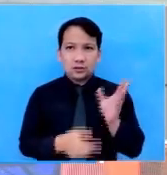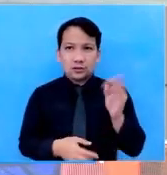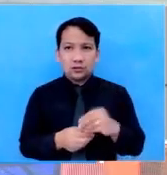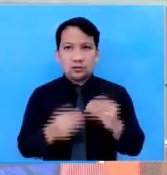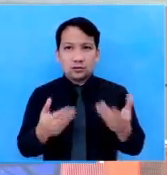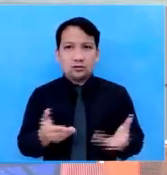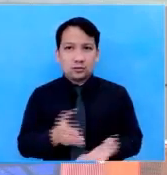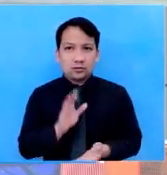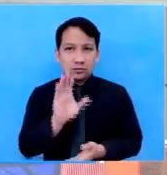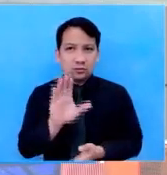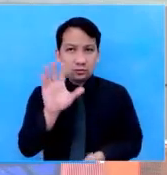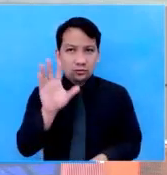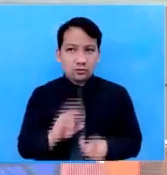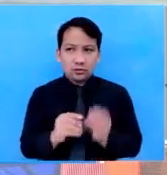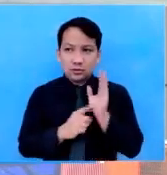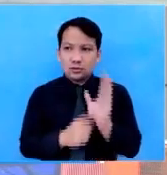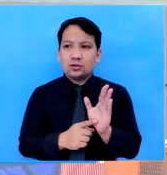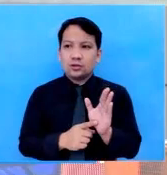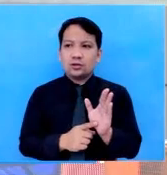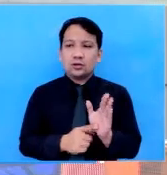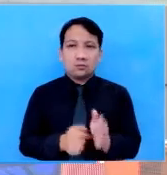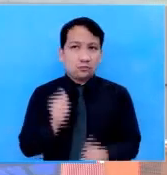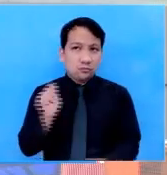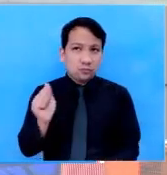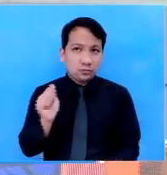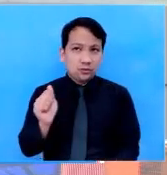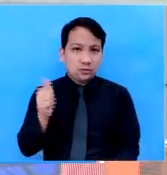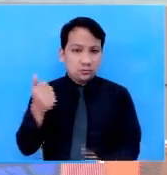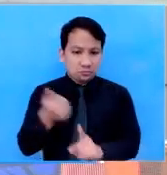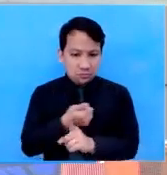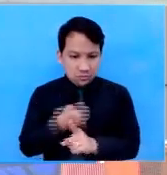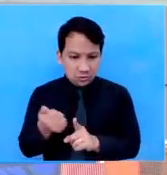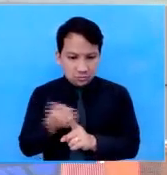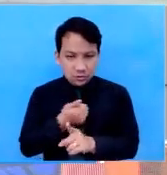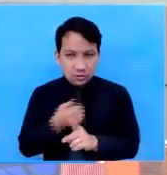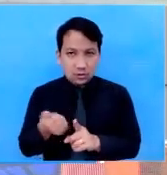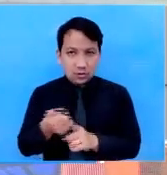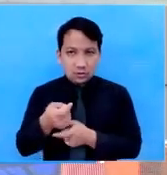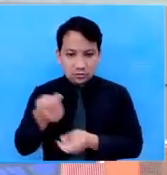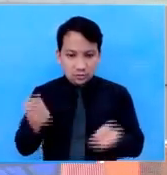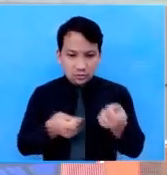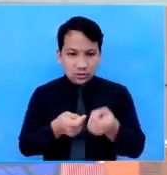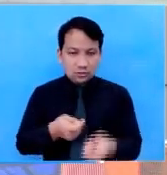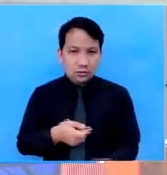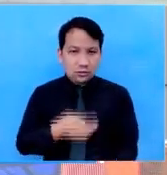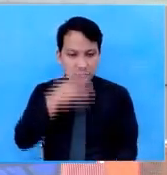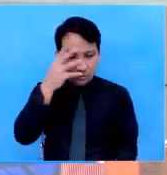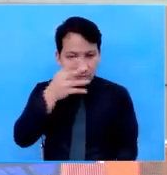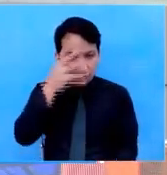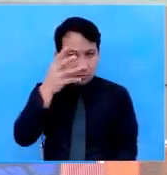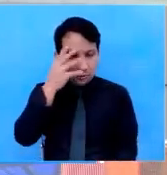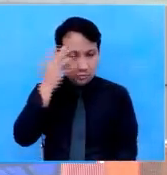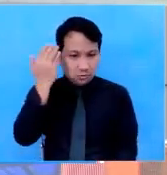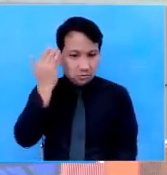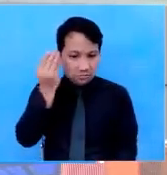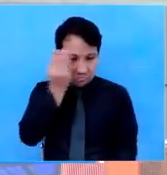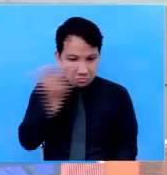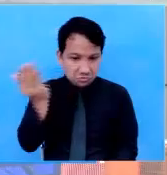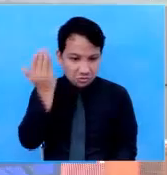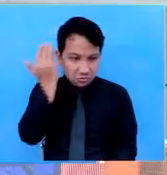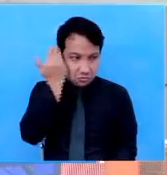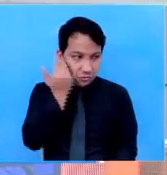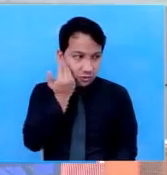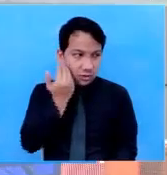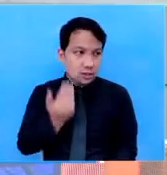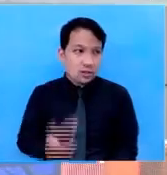Pagigiit ng isang grupo, kasalanan ng mga mapagsamantalang traders ang artificial shortage ng asukal. Nasa frontline ng balitang yan